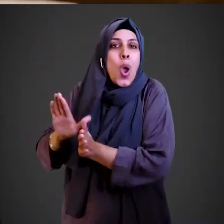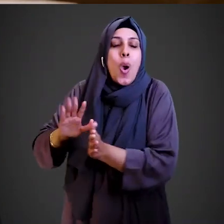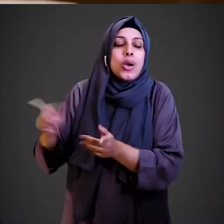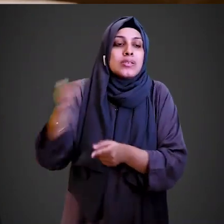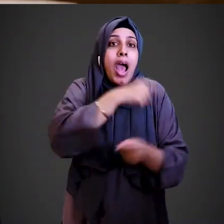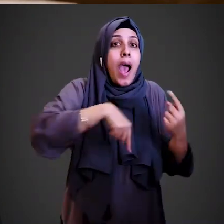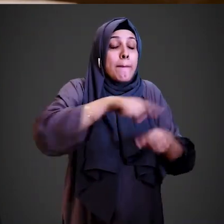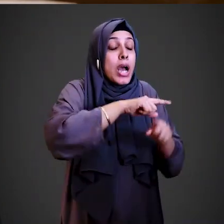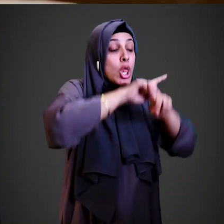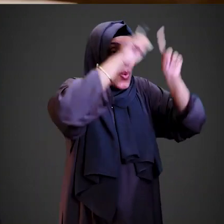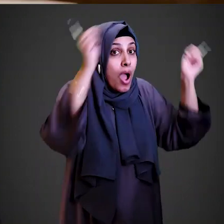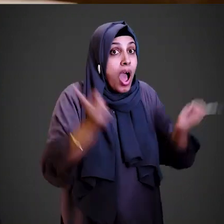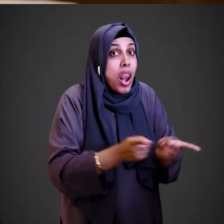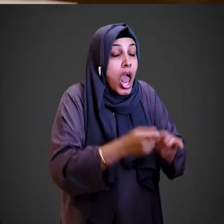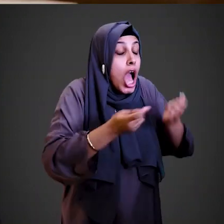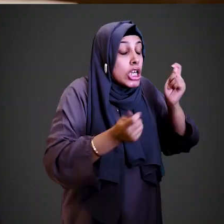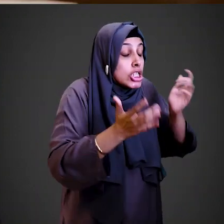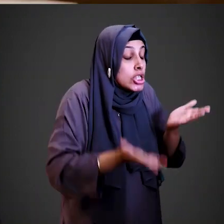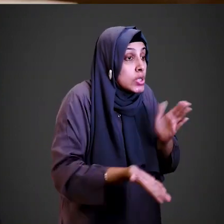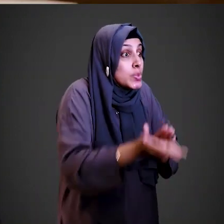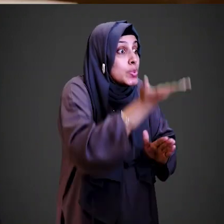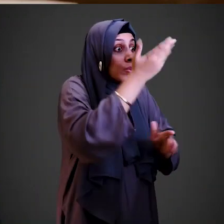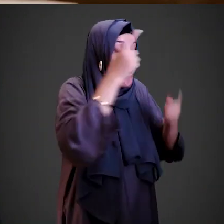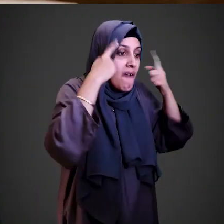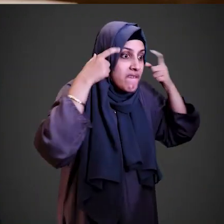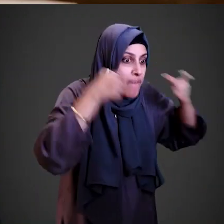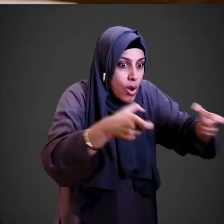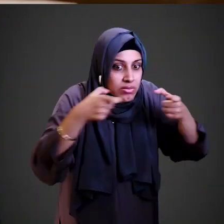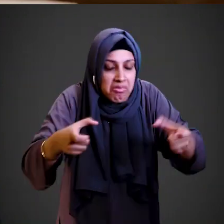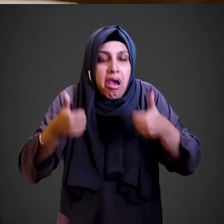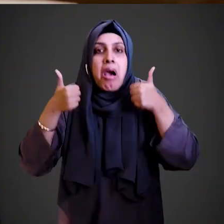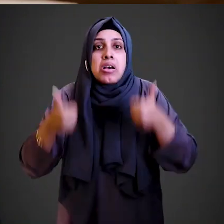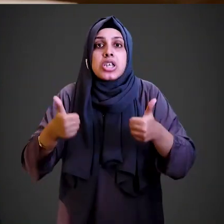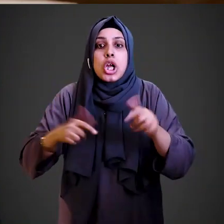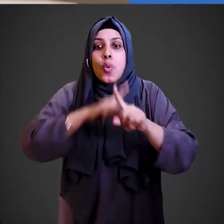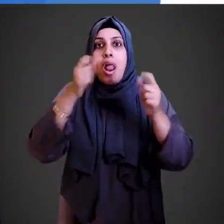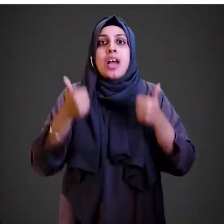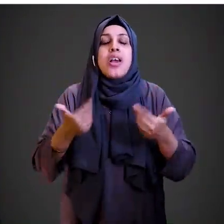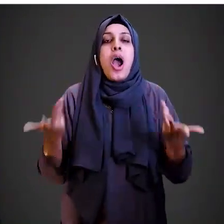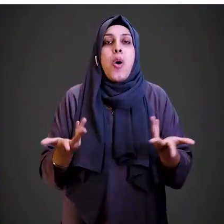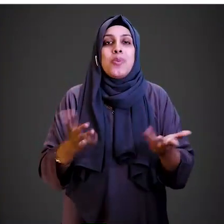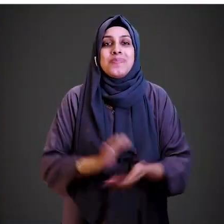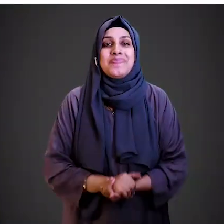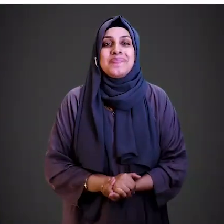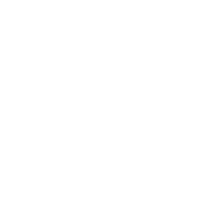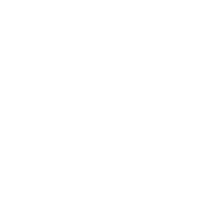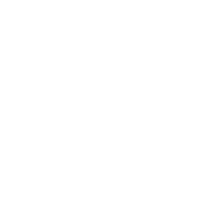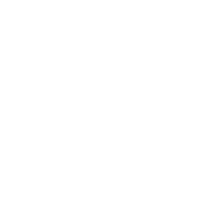के डेली ऑपरेशंस के ऊपर ज़्यादा फोकस करते हैं कि वो किस तरीके से अपनी दुकान को बढ़ा सकते हैं।